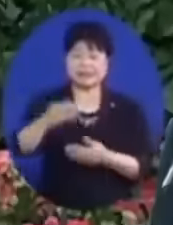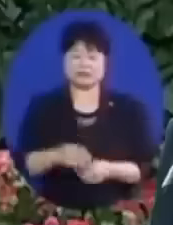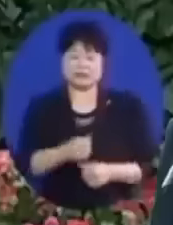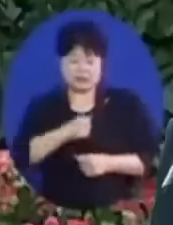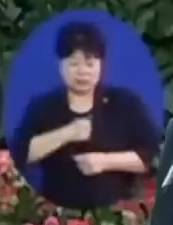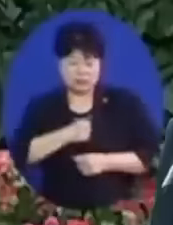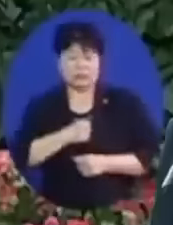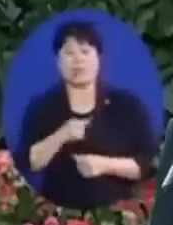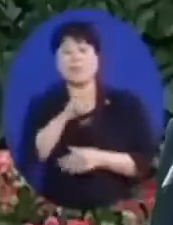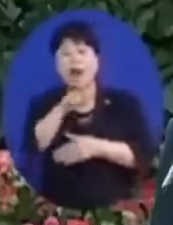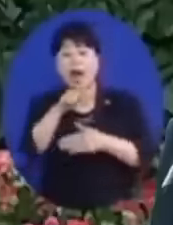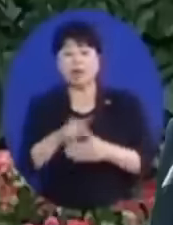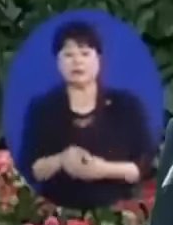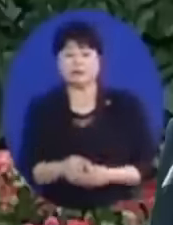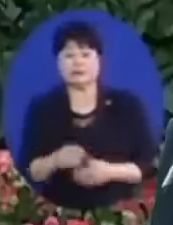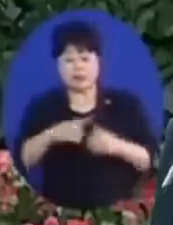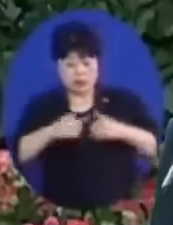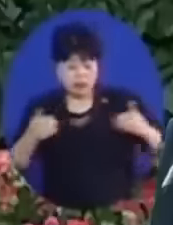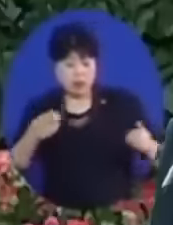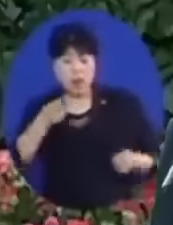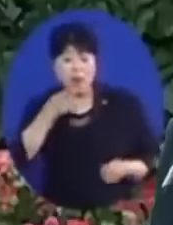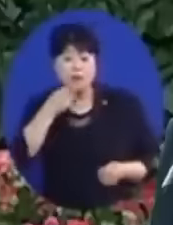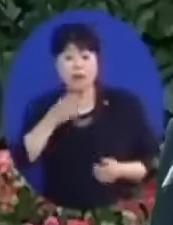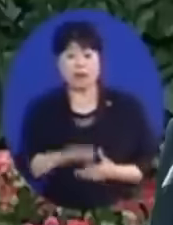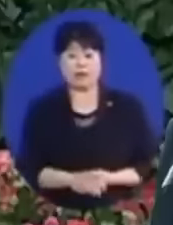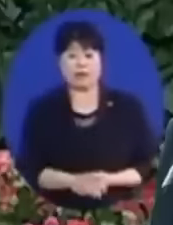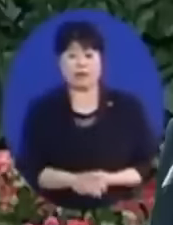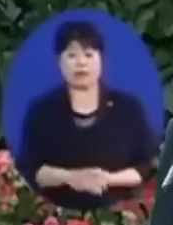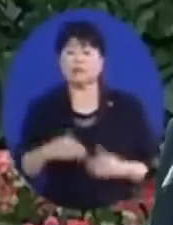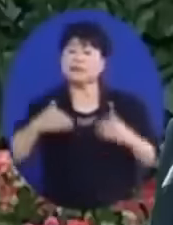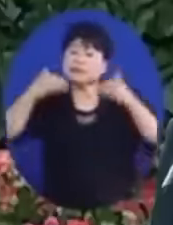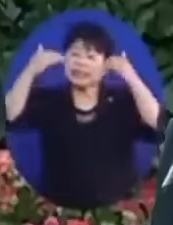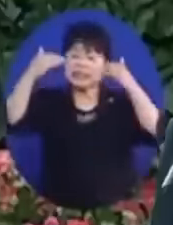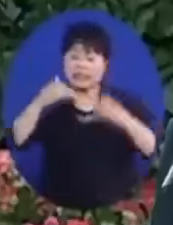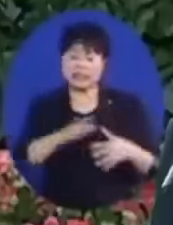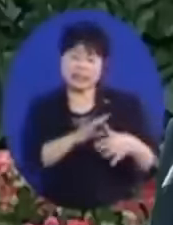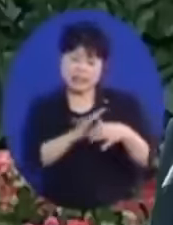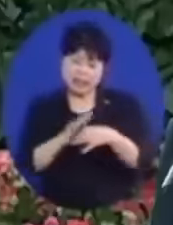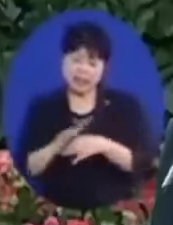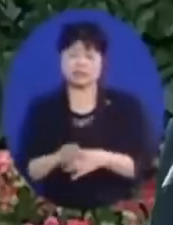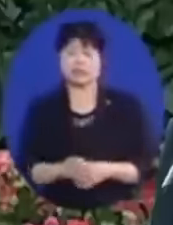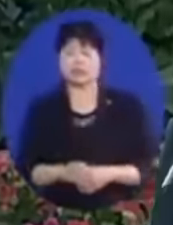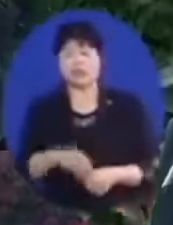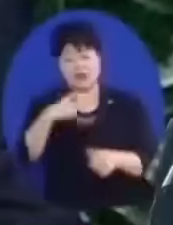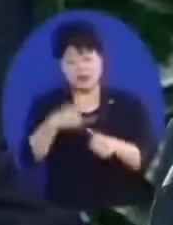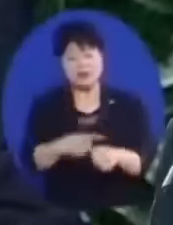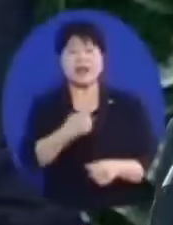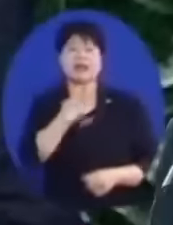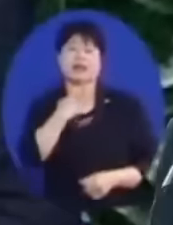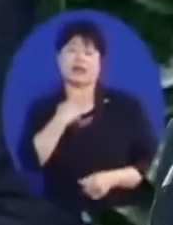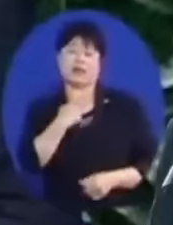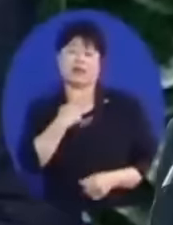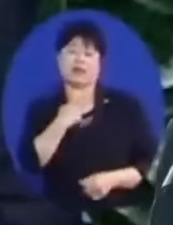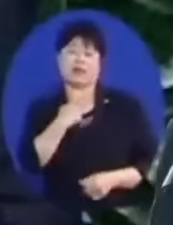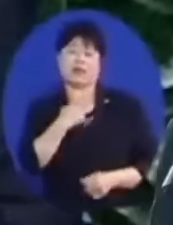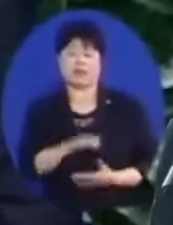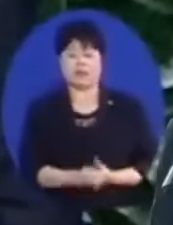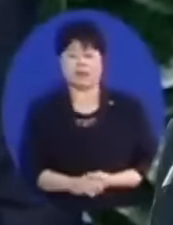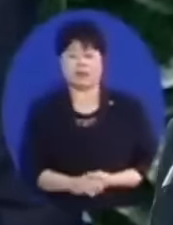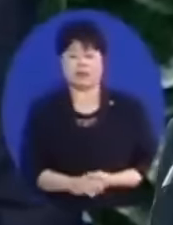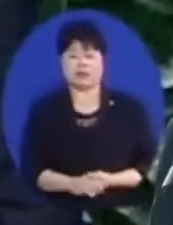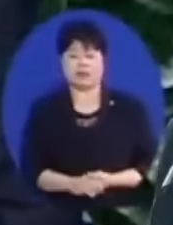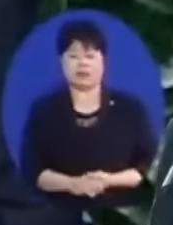것입니다. 마음을 좀처럼 열어놓지 않습니다. 자랄 때 쭉 핍박을 당하고